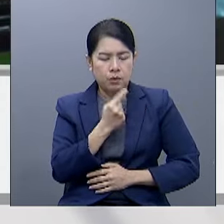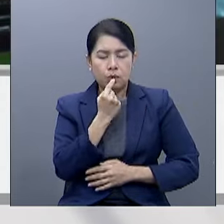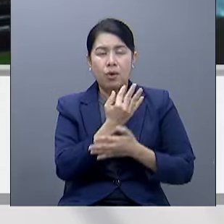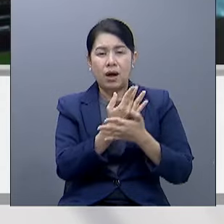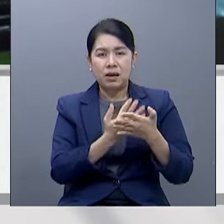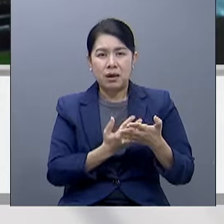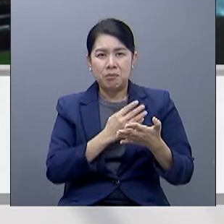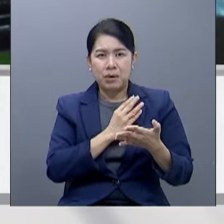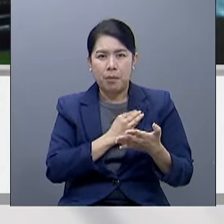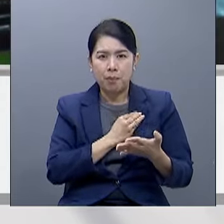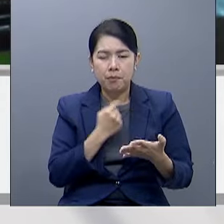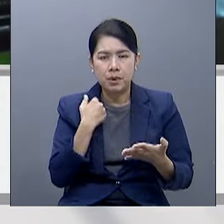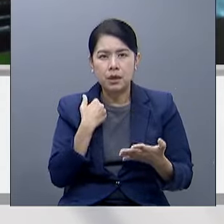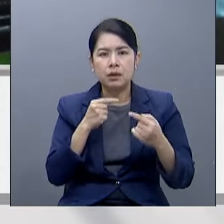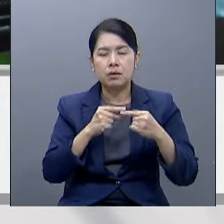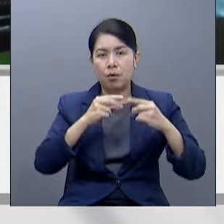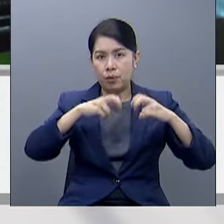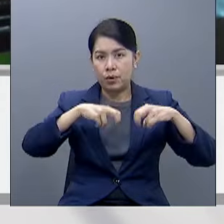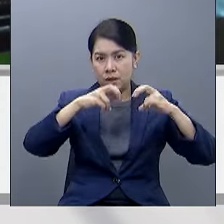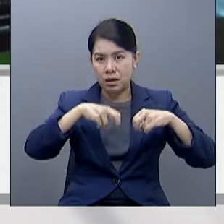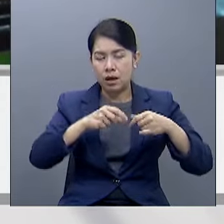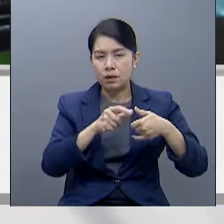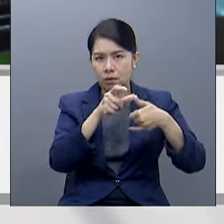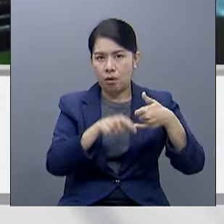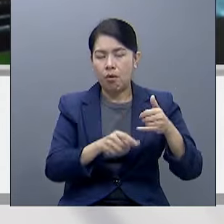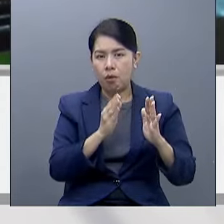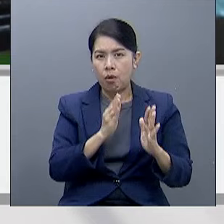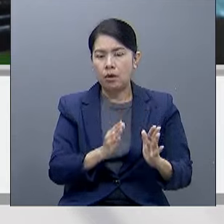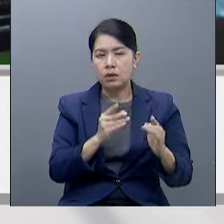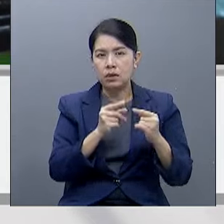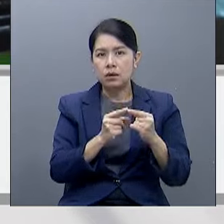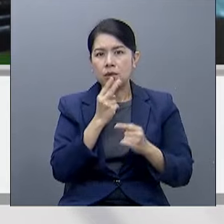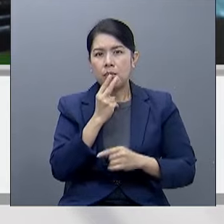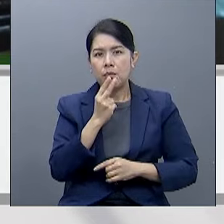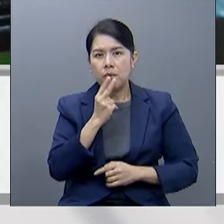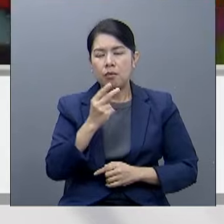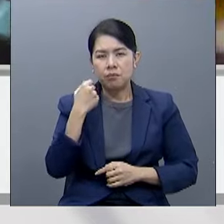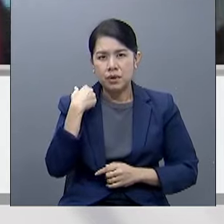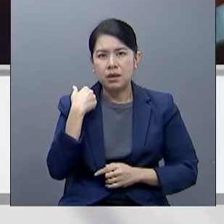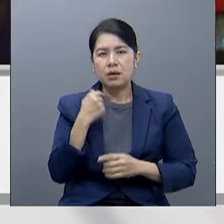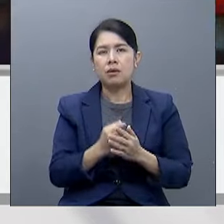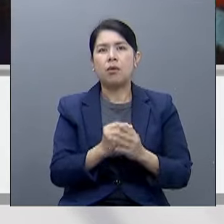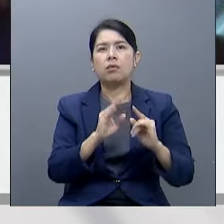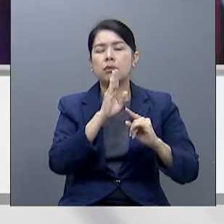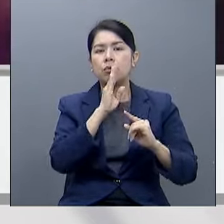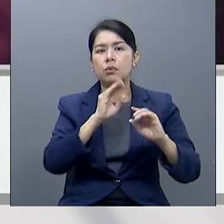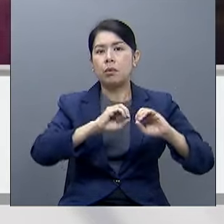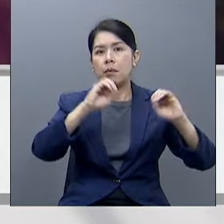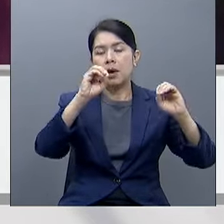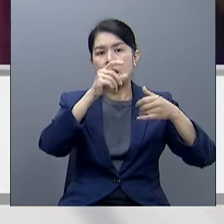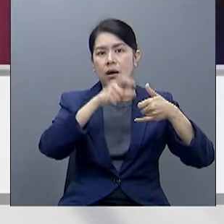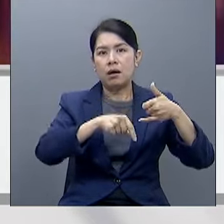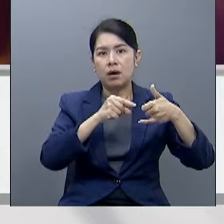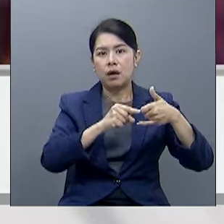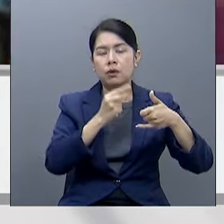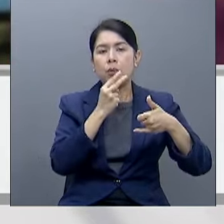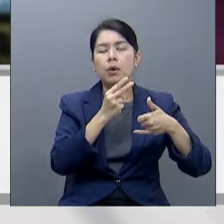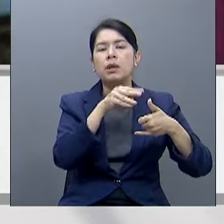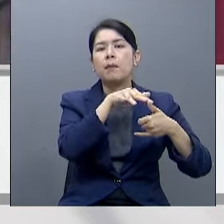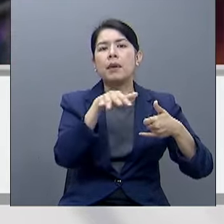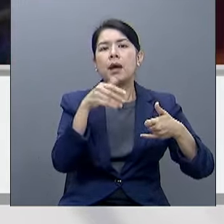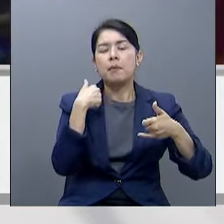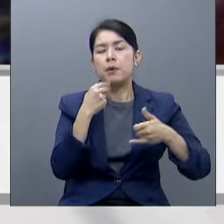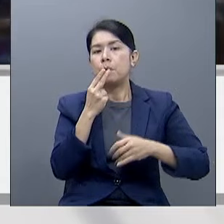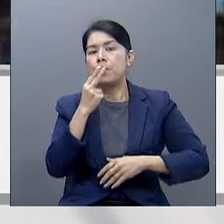ค่ะโดยศึกษาในคนที่สูบเอาเฉพาะบุหรี่ไฟฟ้าเลยนะคะไม่มีประวัติการสูบบุหรี่ธรรมดา148000กว่า